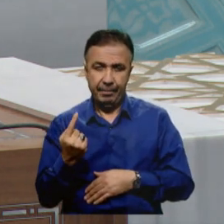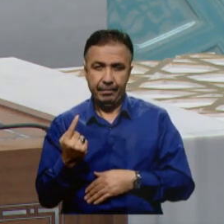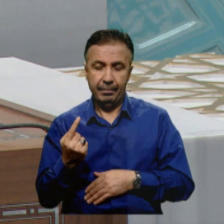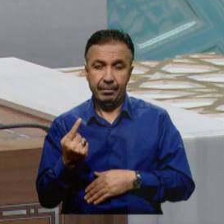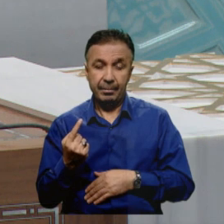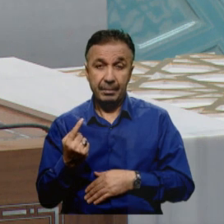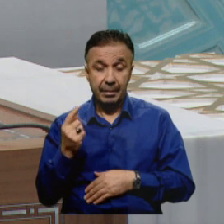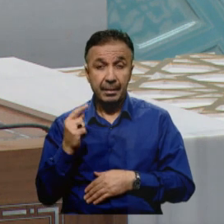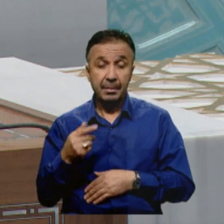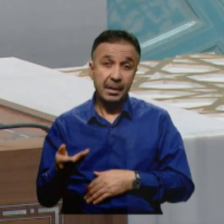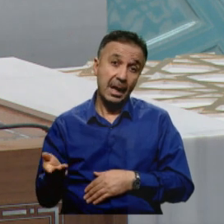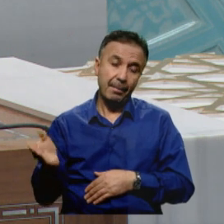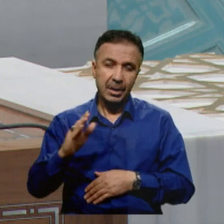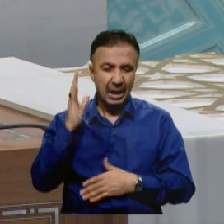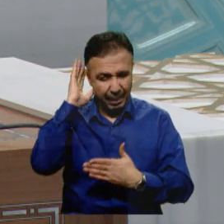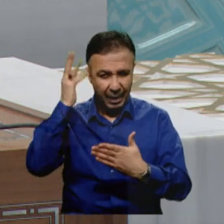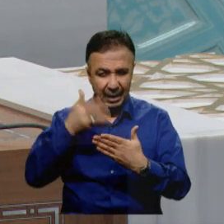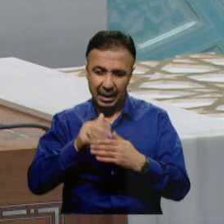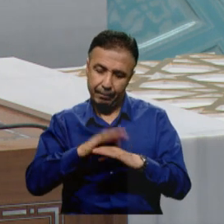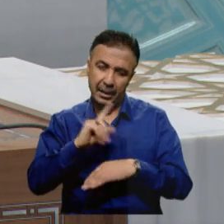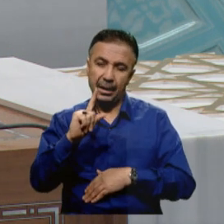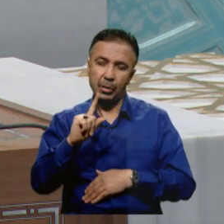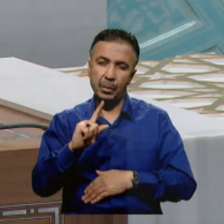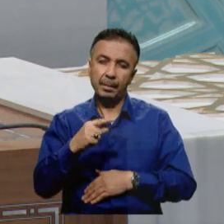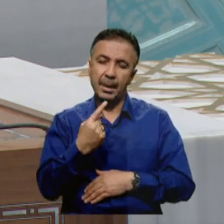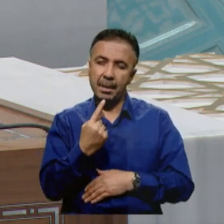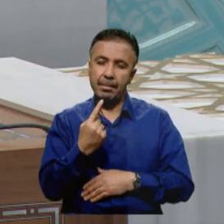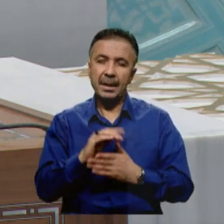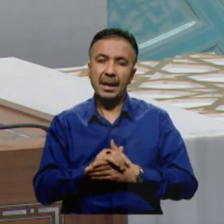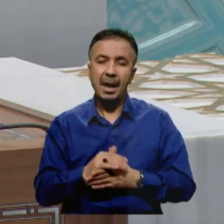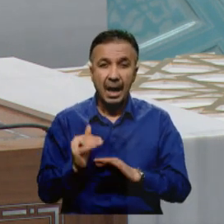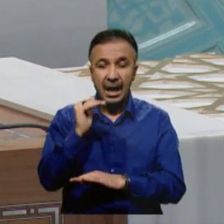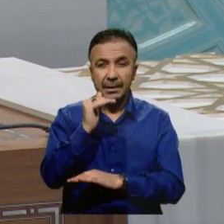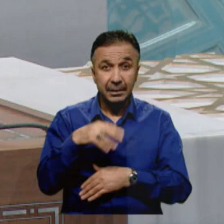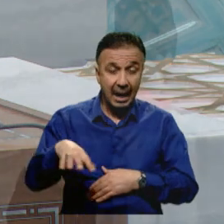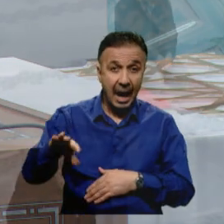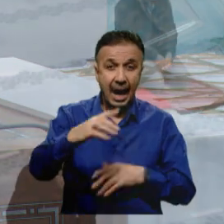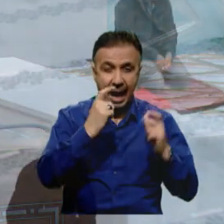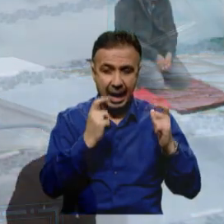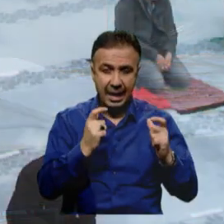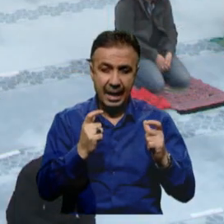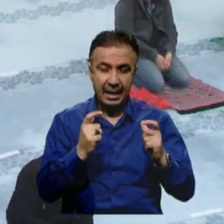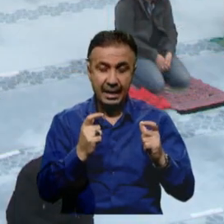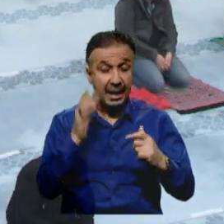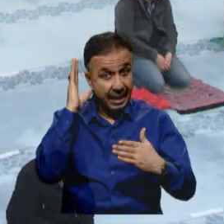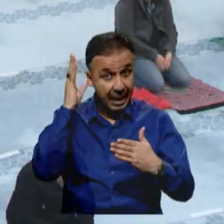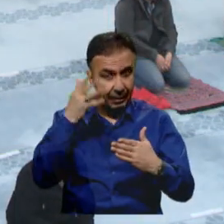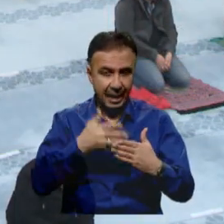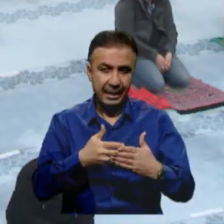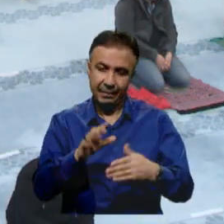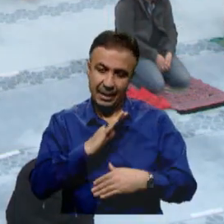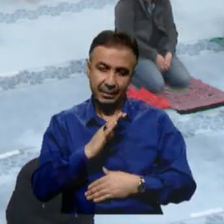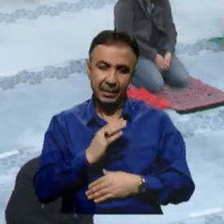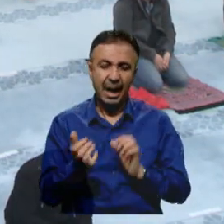de yapmamız gerekiyor. Bir de hayatımızın bütün alanları geniş anlamda ibadettir dedik.